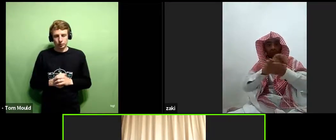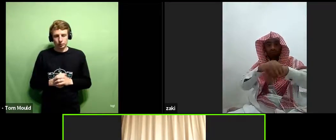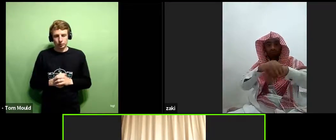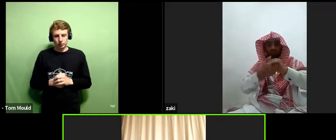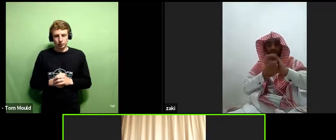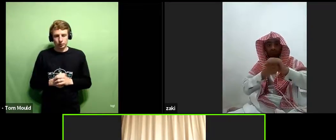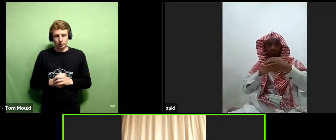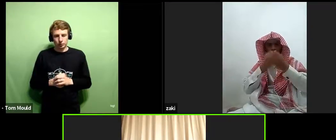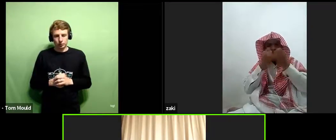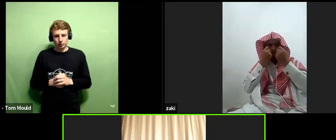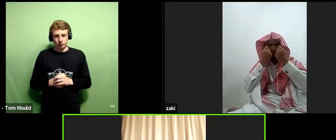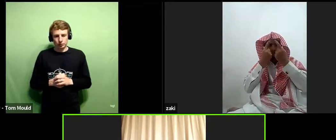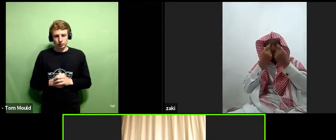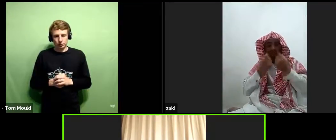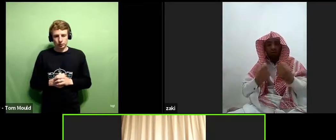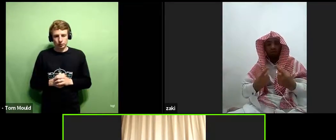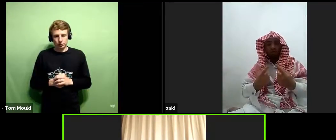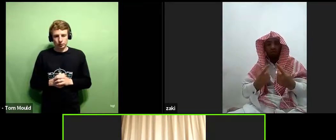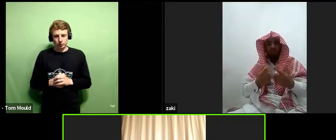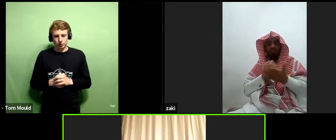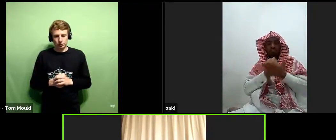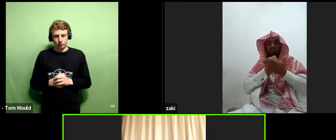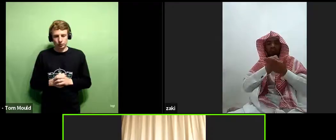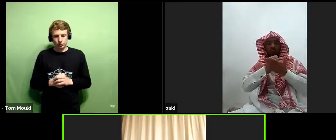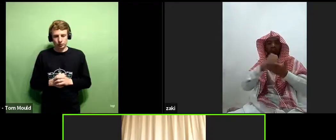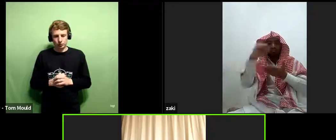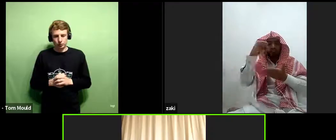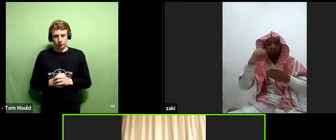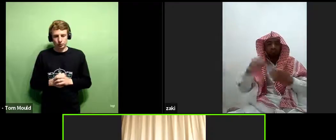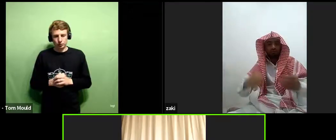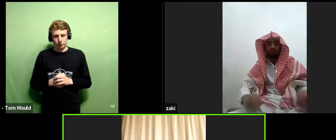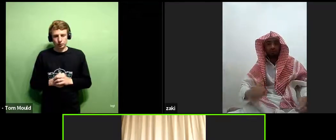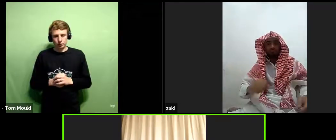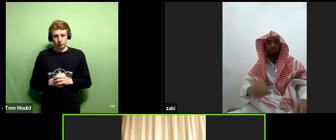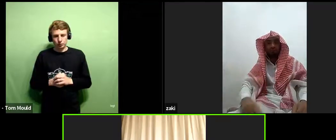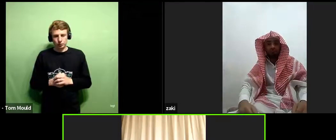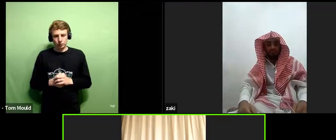حتى يزيل أثر ذلك الكحول من اليد.